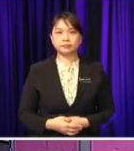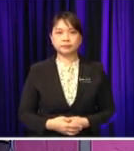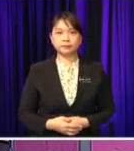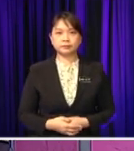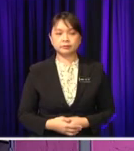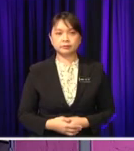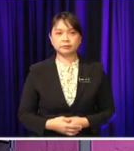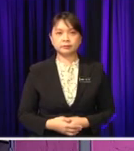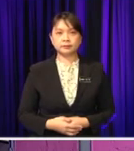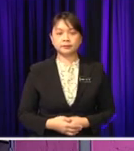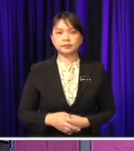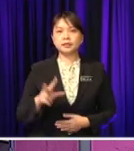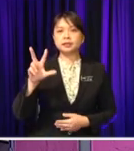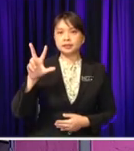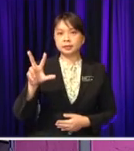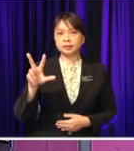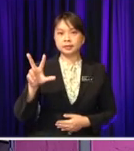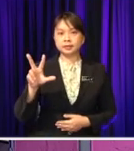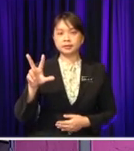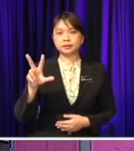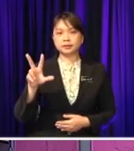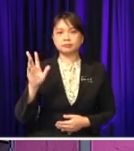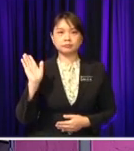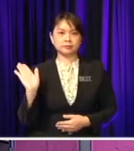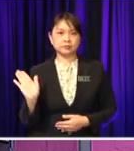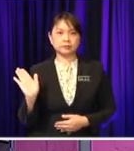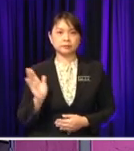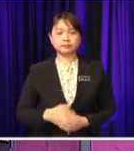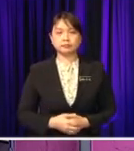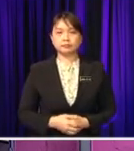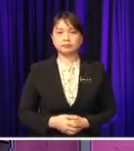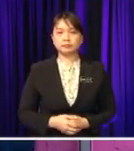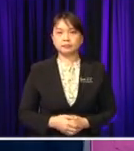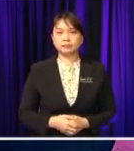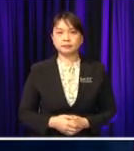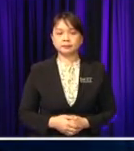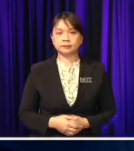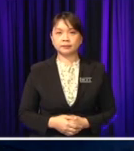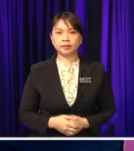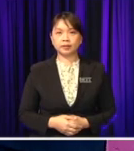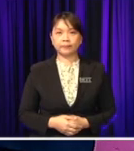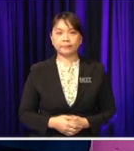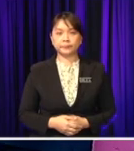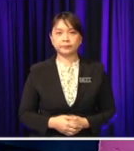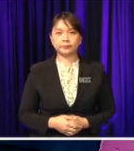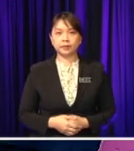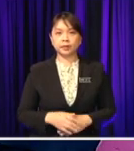sama dengan ada dua simbol Oke pada slide apa